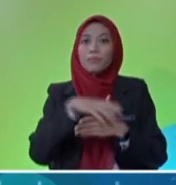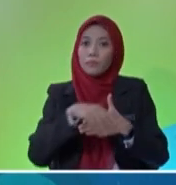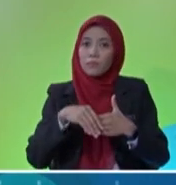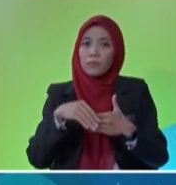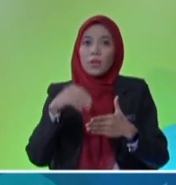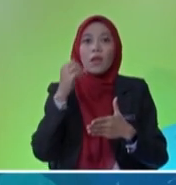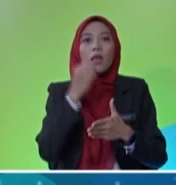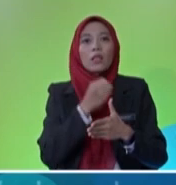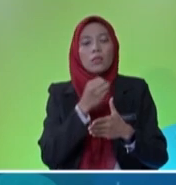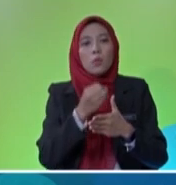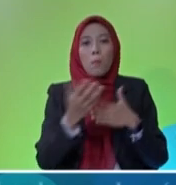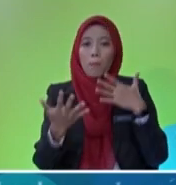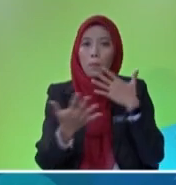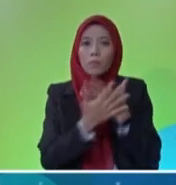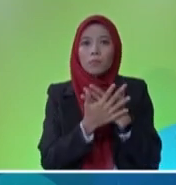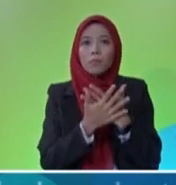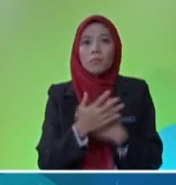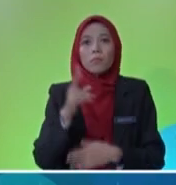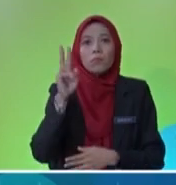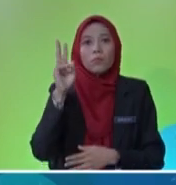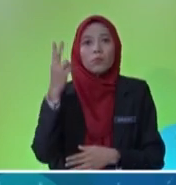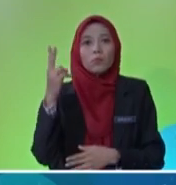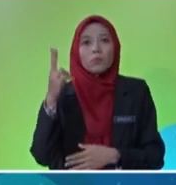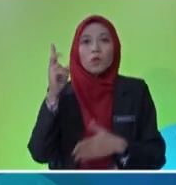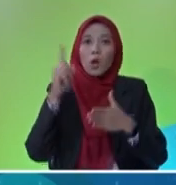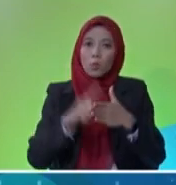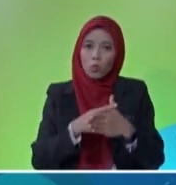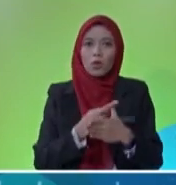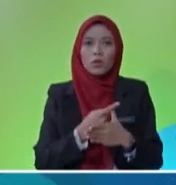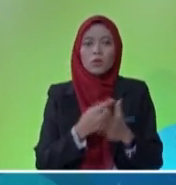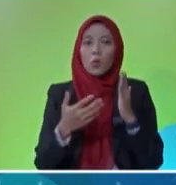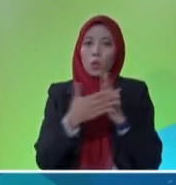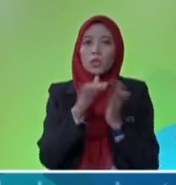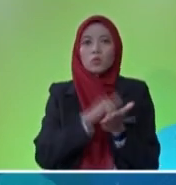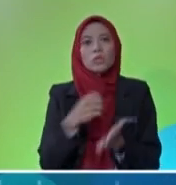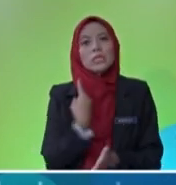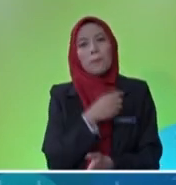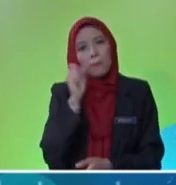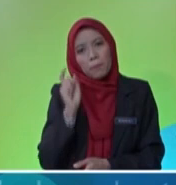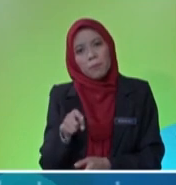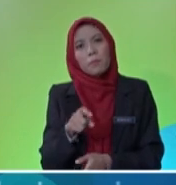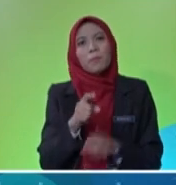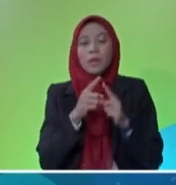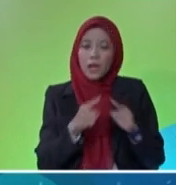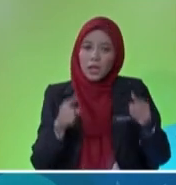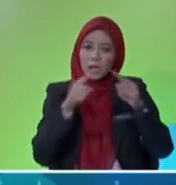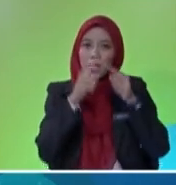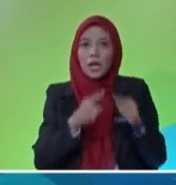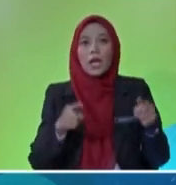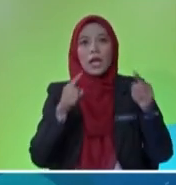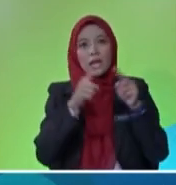dipenjara tidak lebih 12bulan oleh itu kita berilah setiap sebuah hati-hati dan springbed dan luas